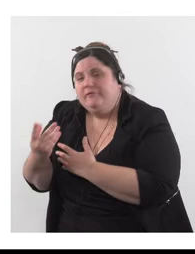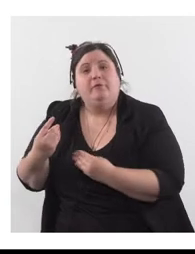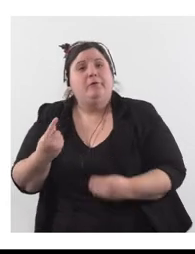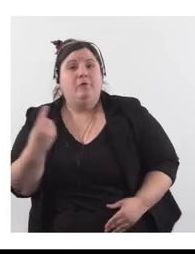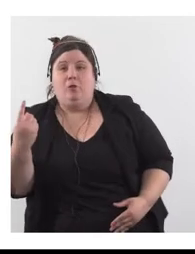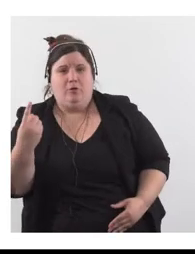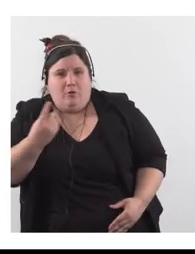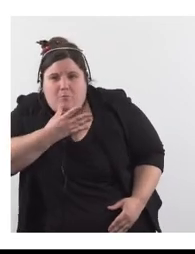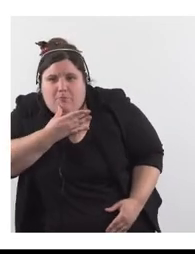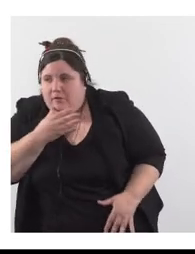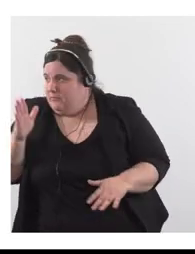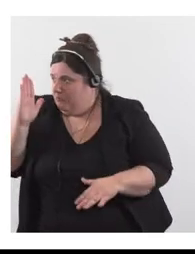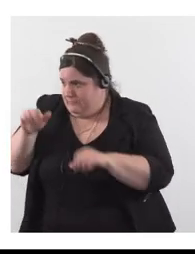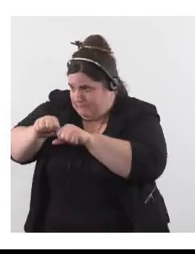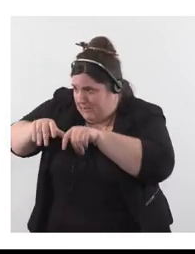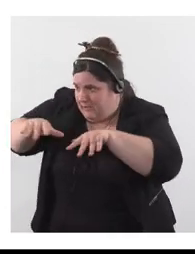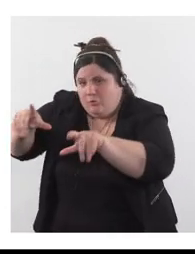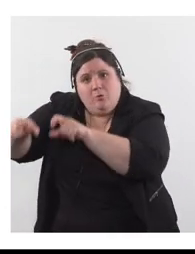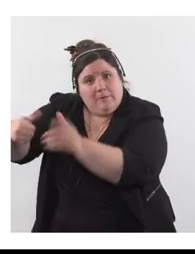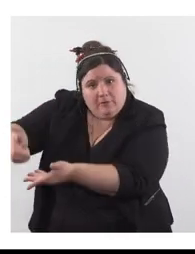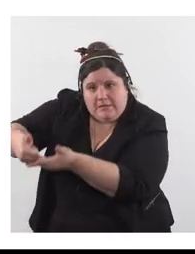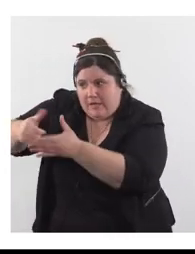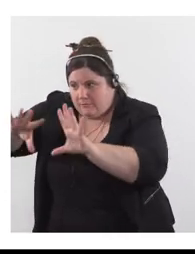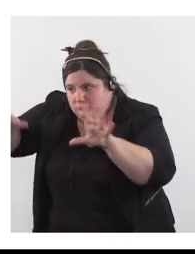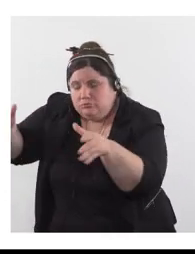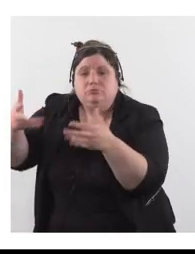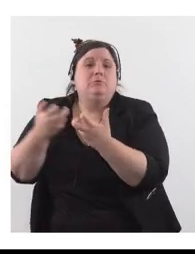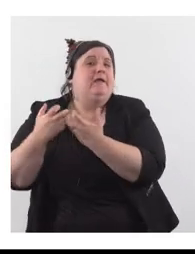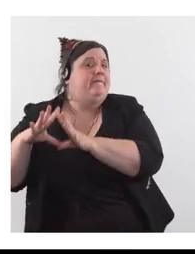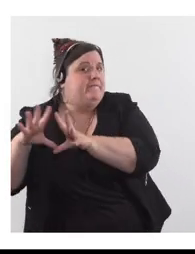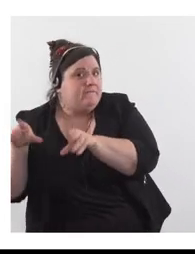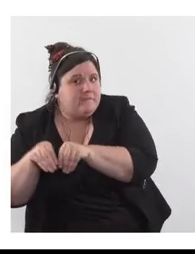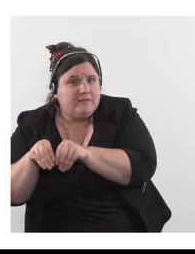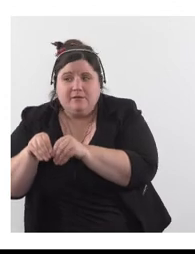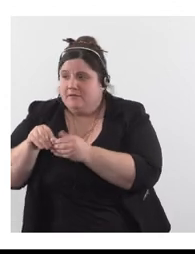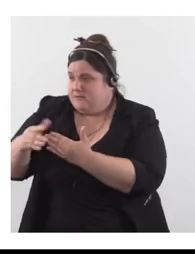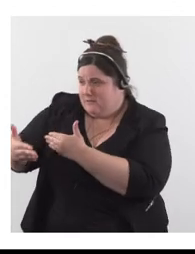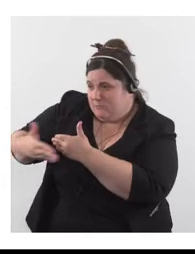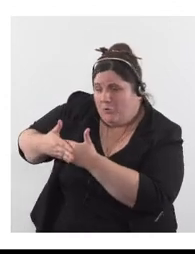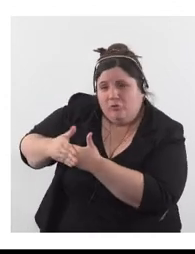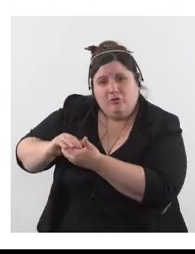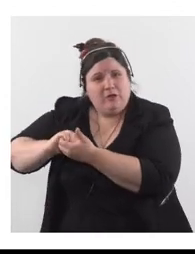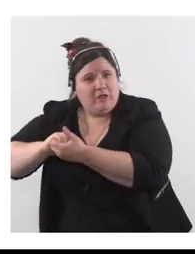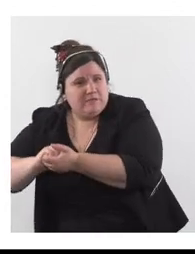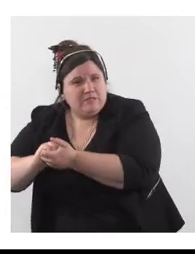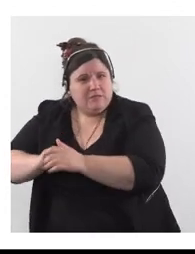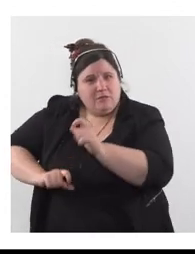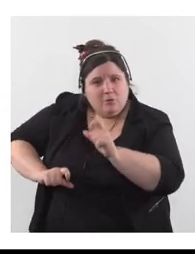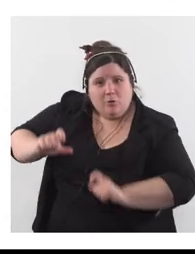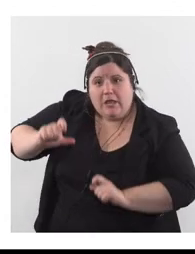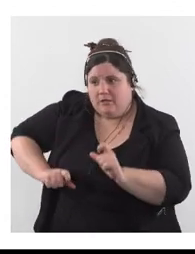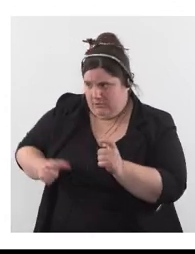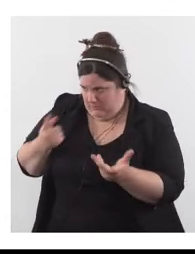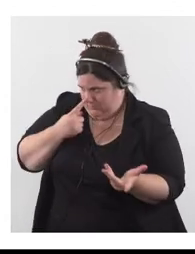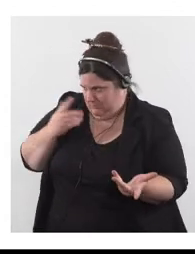d'un réseau de soutien. Qu'est-ce qu'il attend de la famille, de ses proches, de ses collègues? Qu'est-ce qu'on attend des témoins? Qu'est-ce qu'on